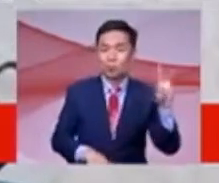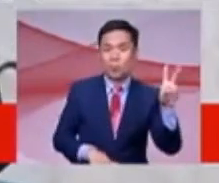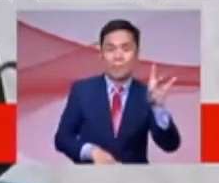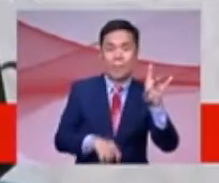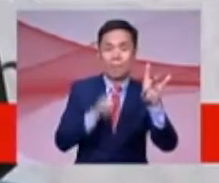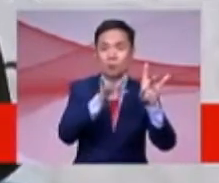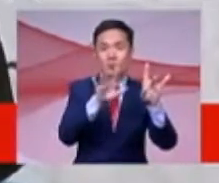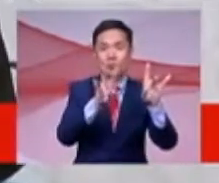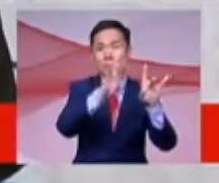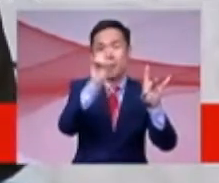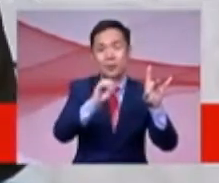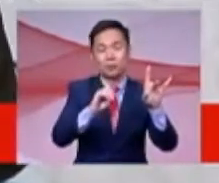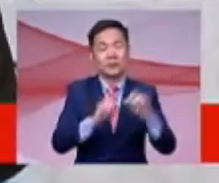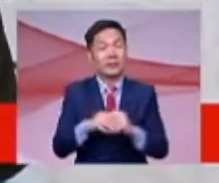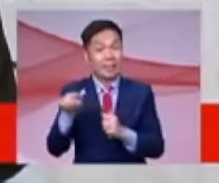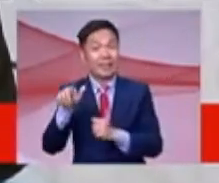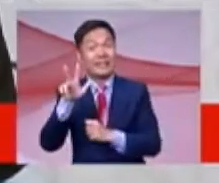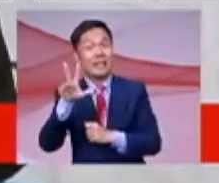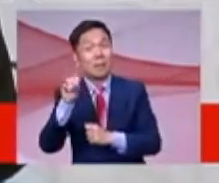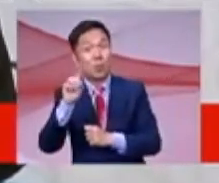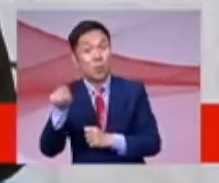28.7% dan